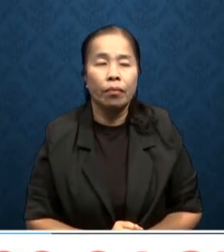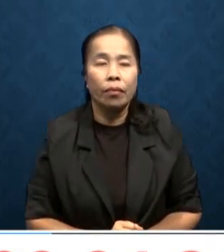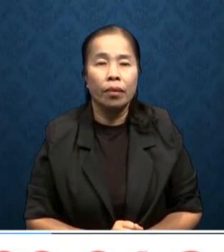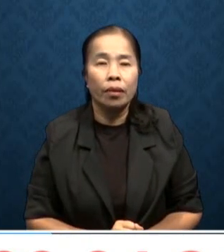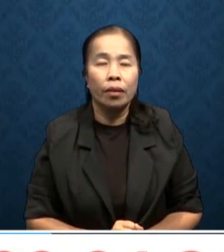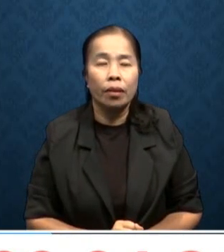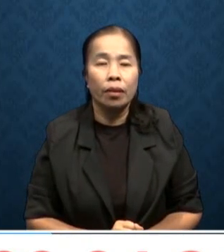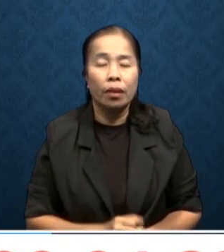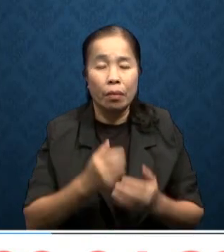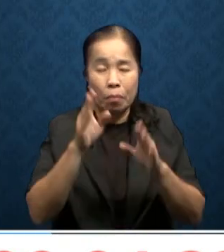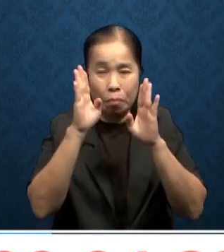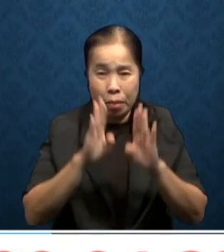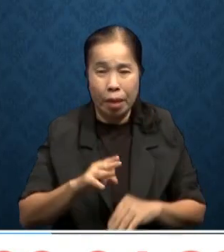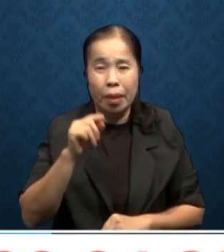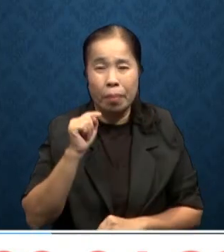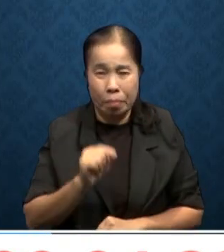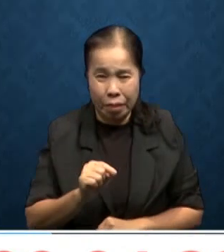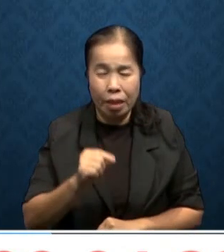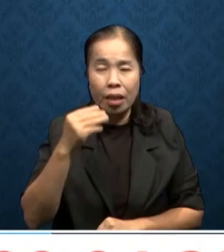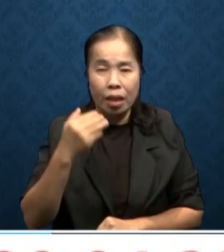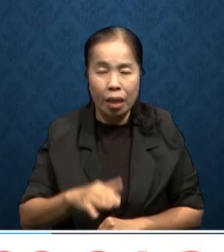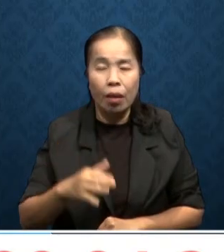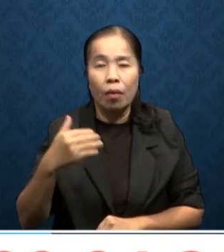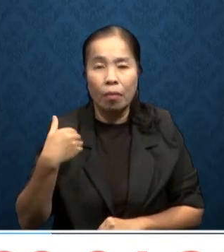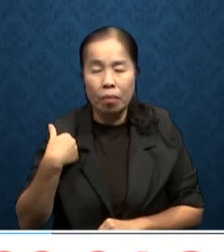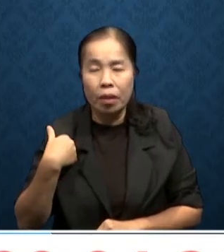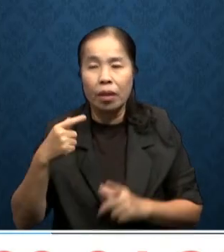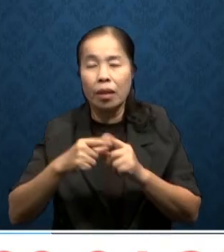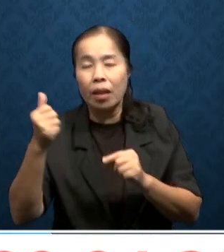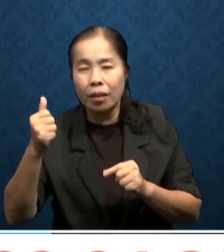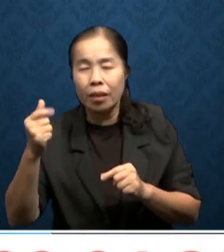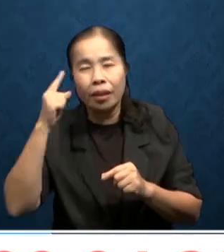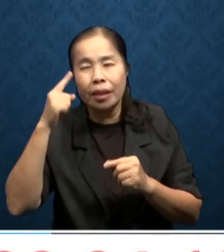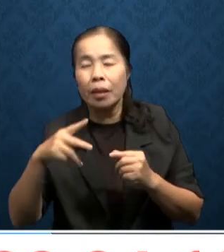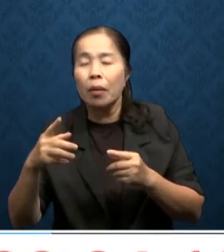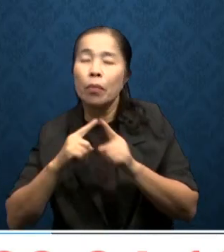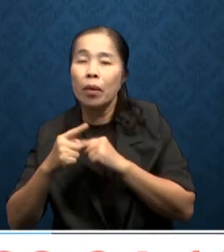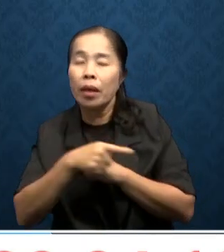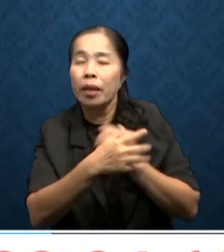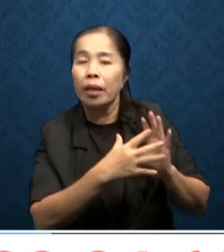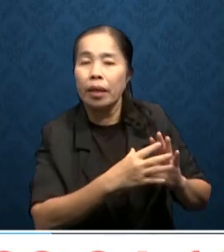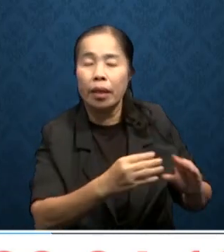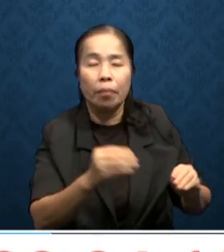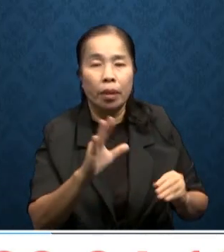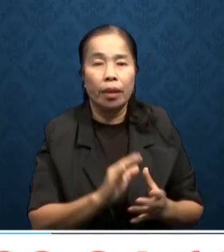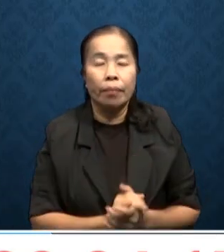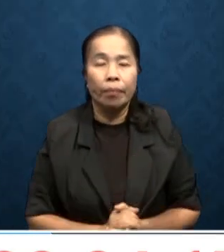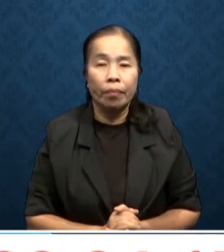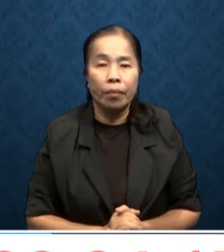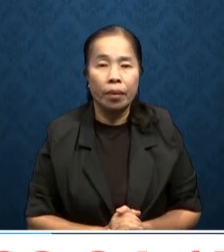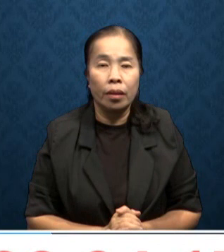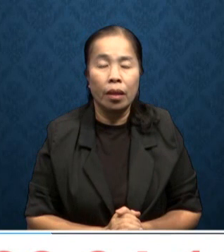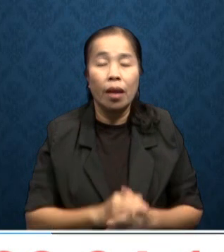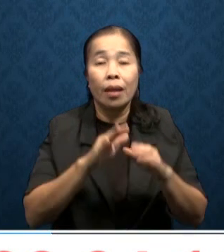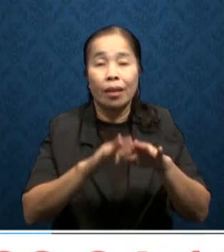เหตุการณแบบนี้แล้วพอมีเรื่องอื่นมาและคิดวาเรื่จะเงียบดูเด็ที่ประสบ understands